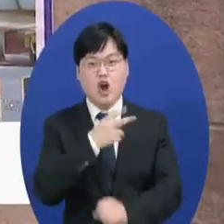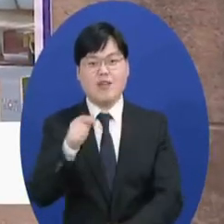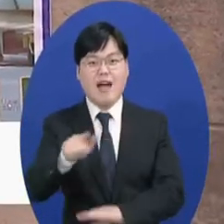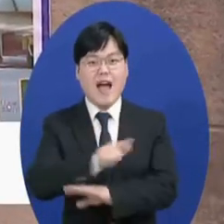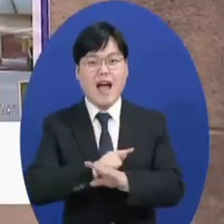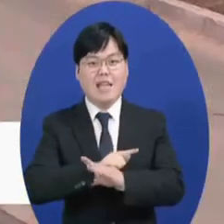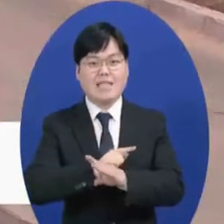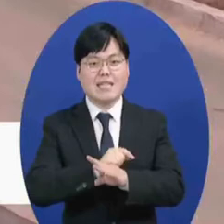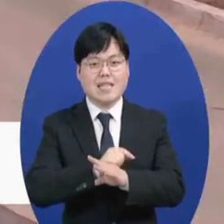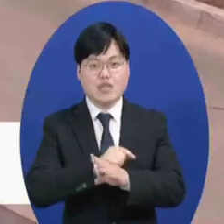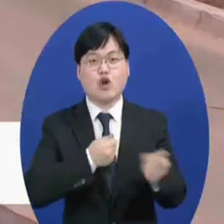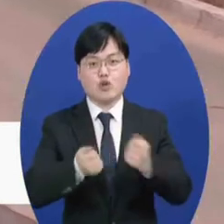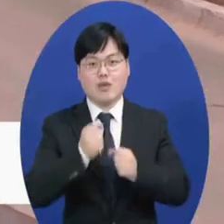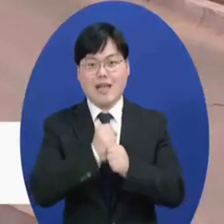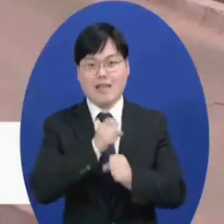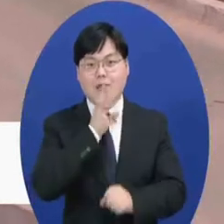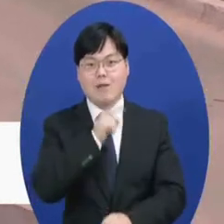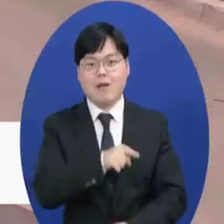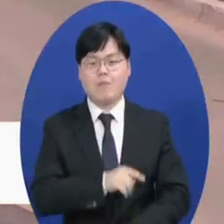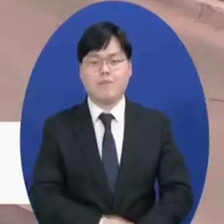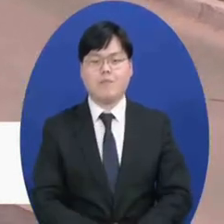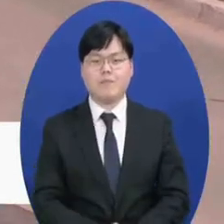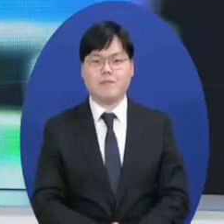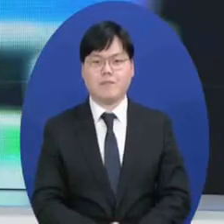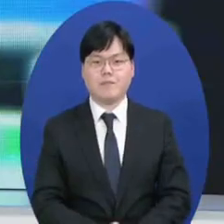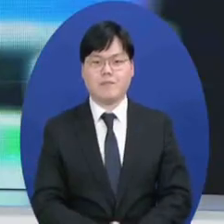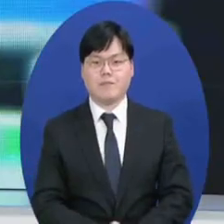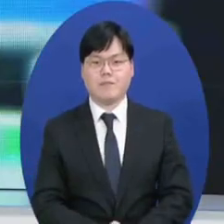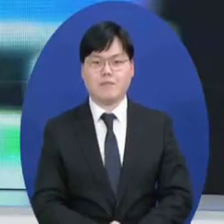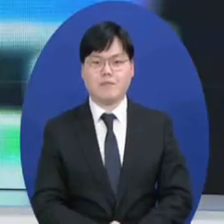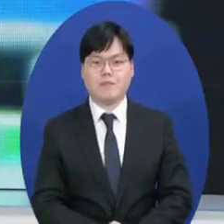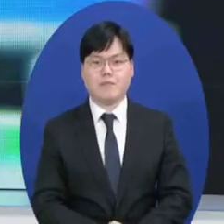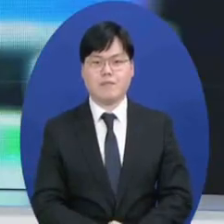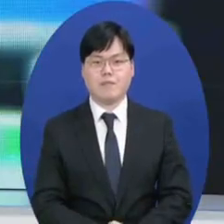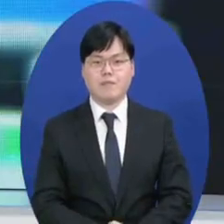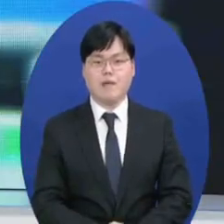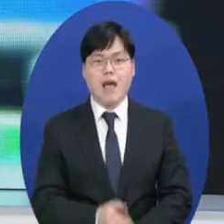зохион байгуулалт ялбнаас мэдээллээ.